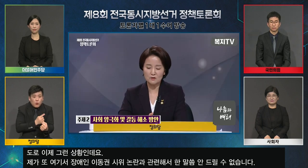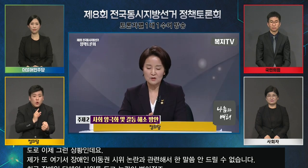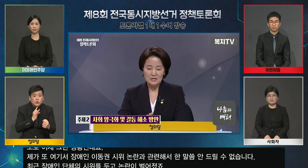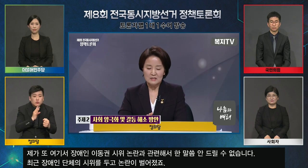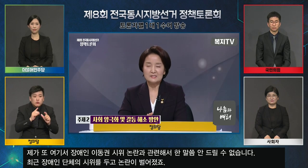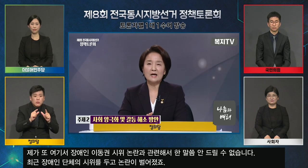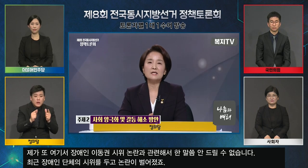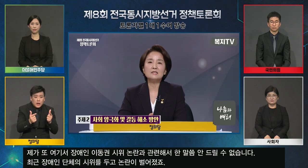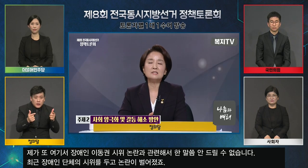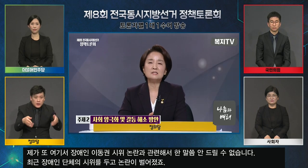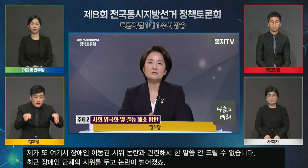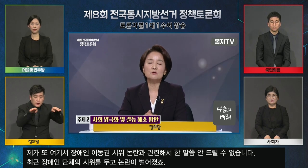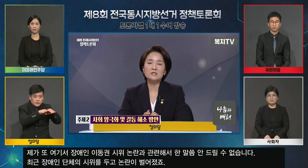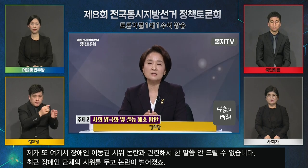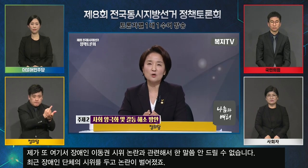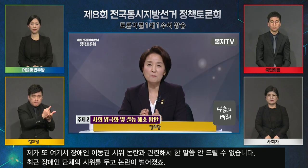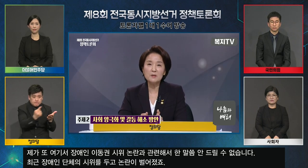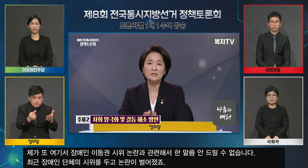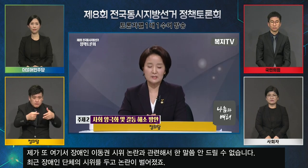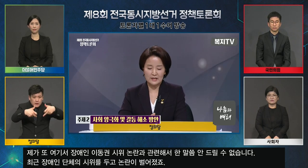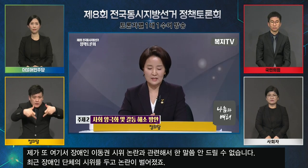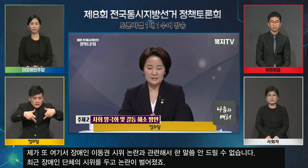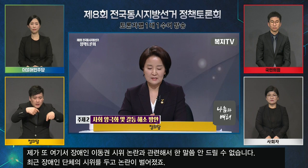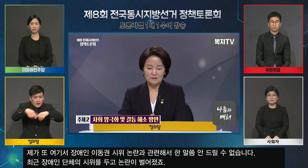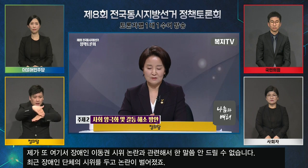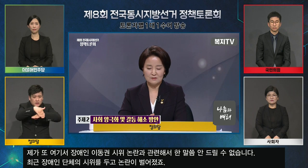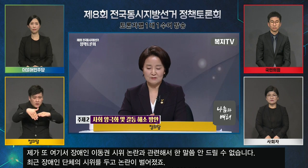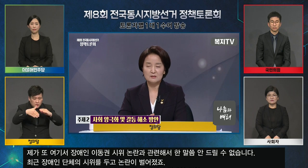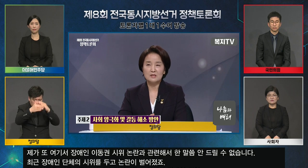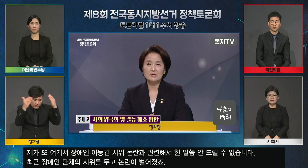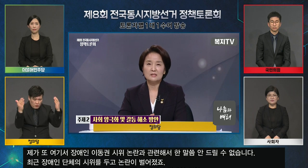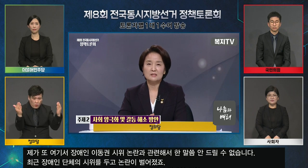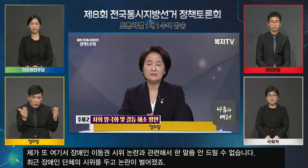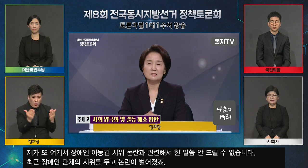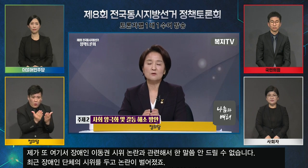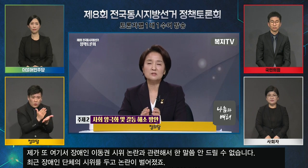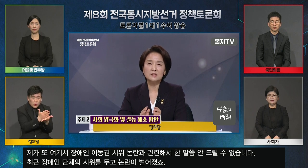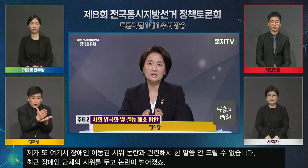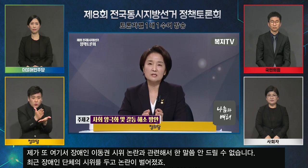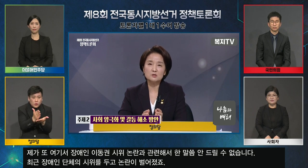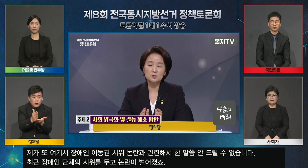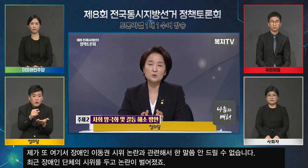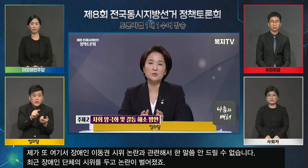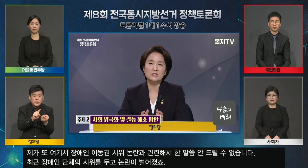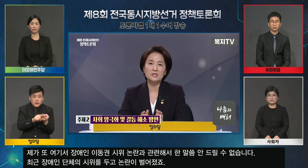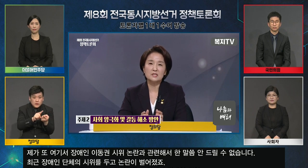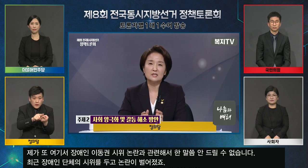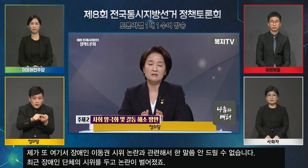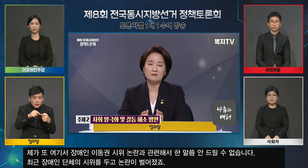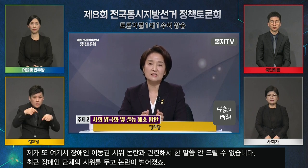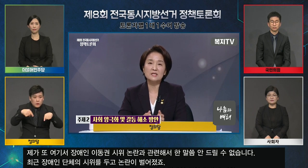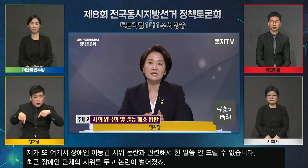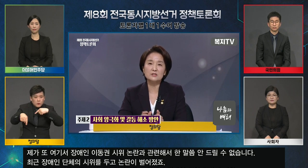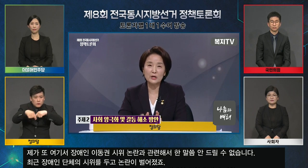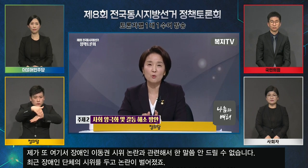포함해서 장애인 정책 전반에 대한 정책이 조속히 이행이 되고